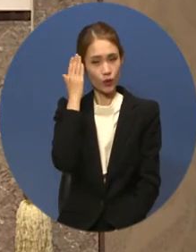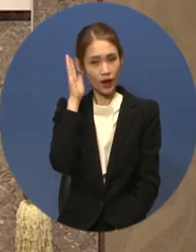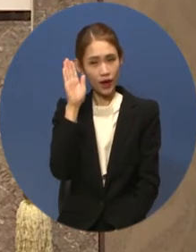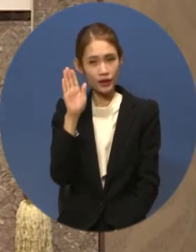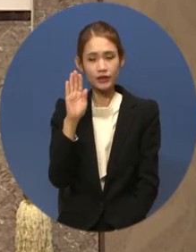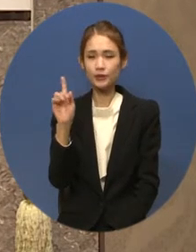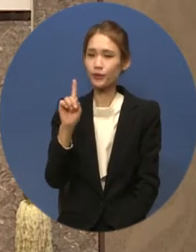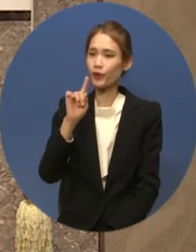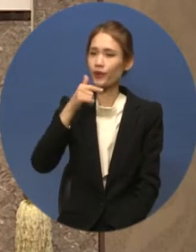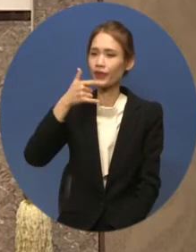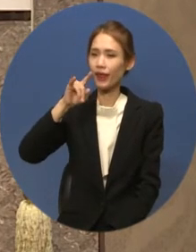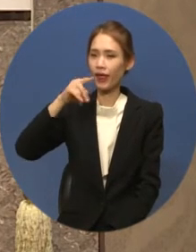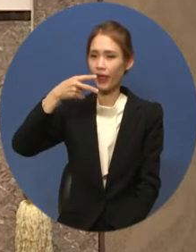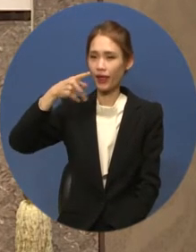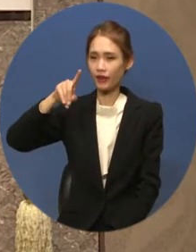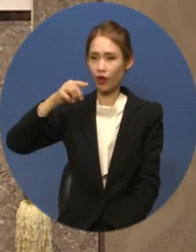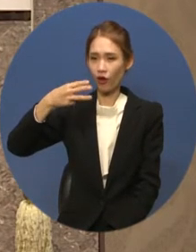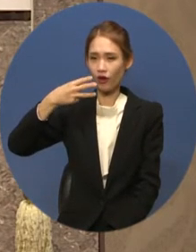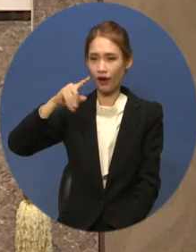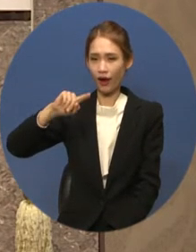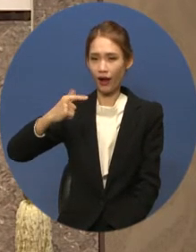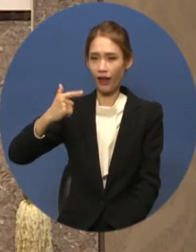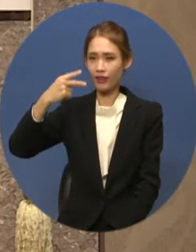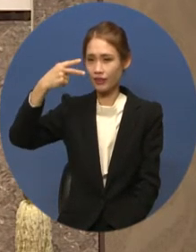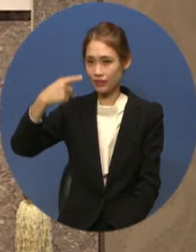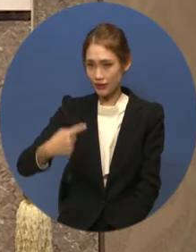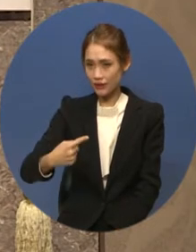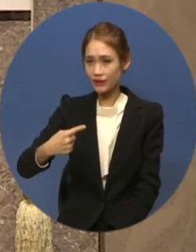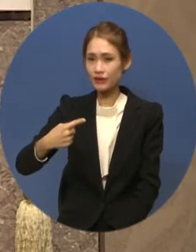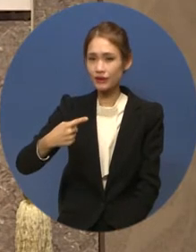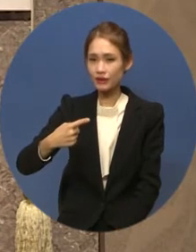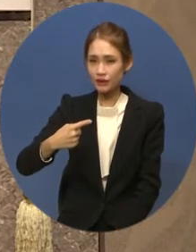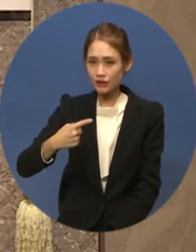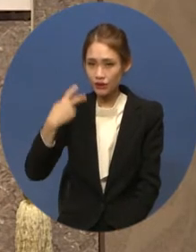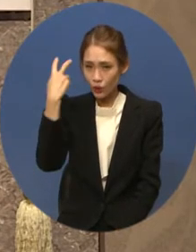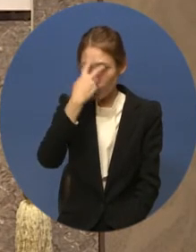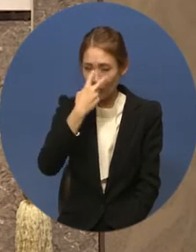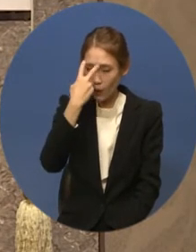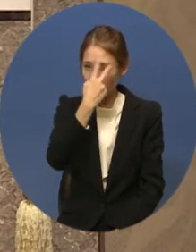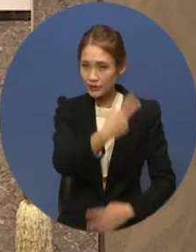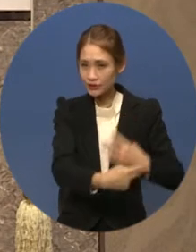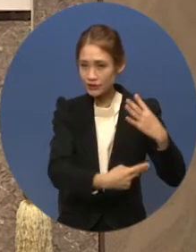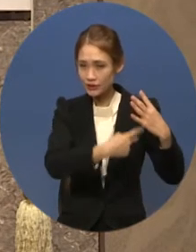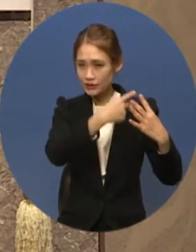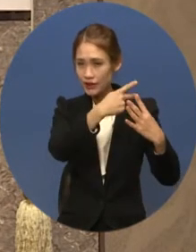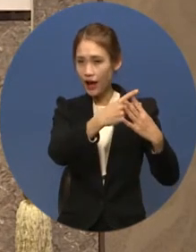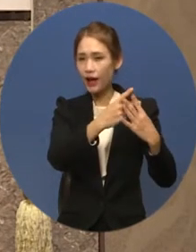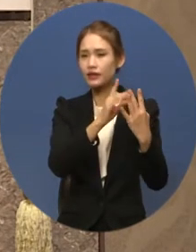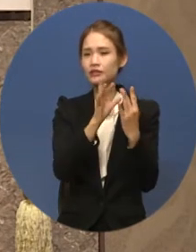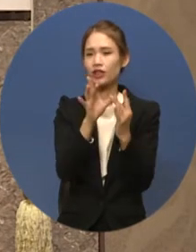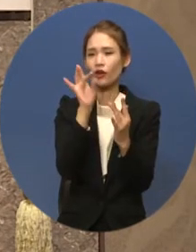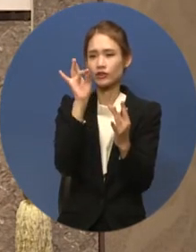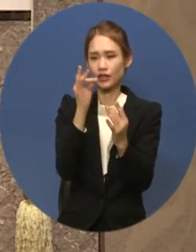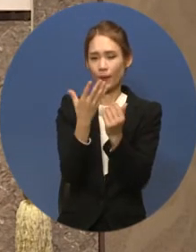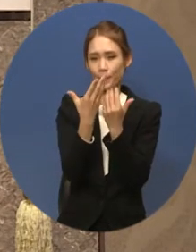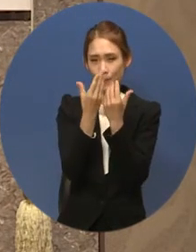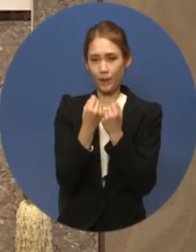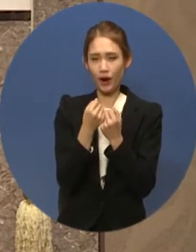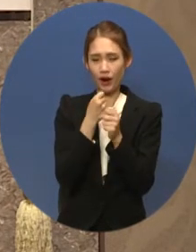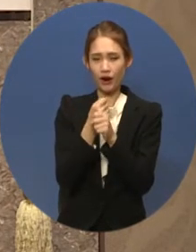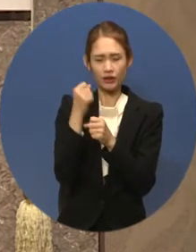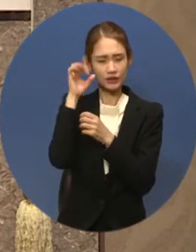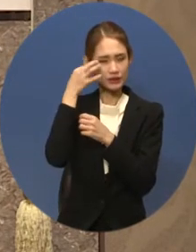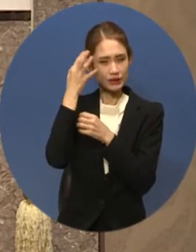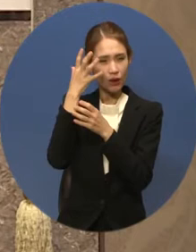그 네덜란드어 라라 등과 이런 그 요양 시스템의 선진 모델들을 받아들였어요 원주에 설립된 저희